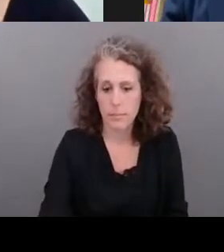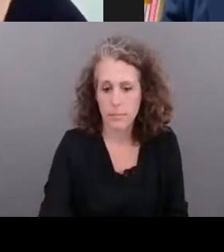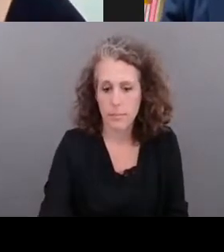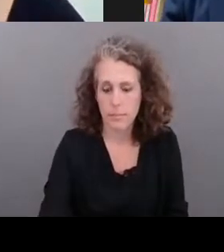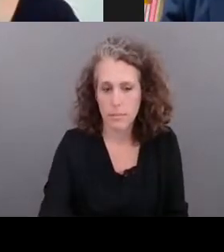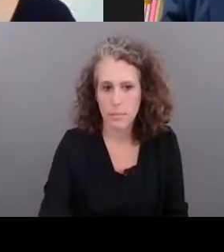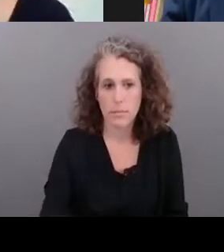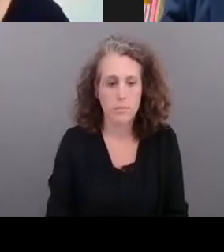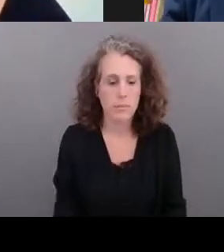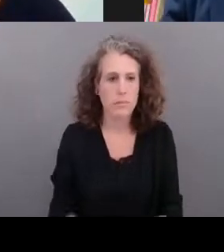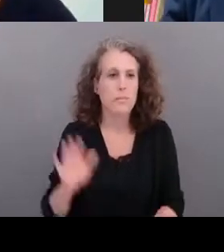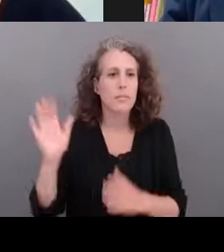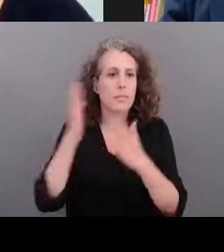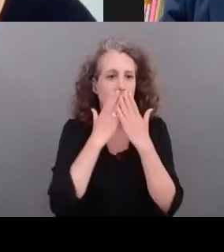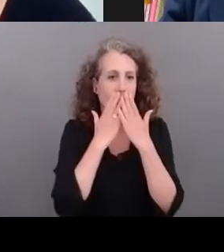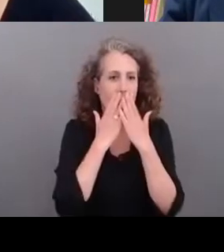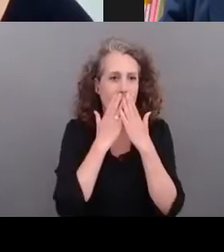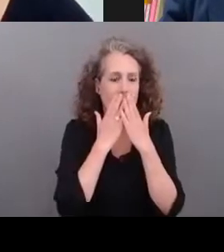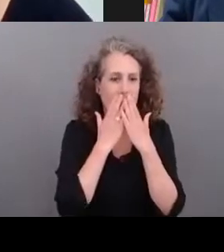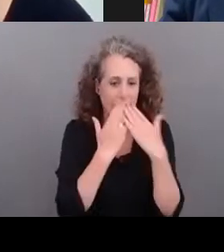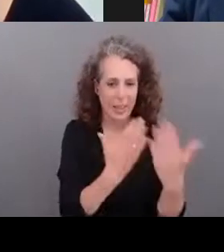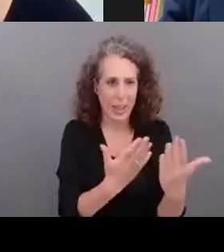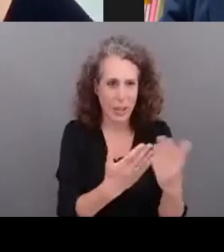Bonjour à toutes et à tous. Alors, je vais commencer